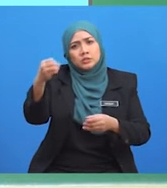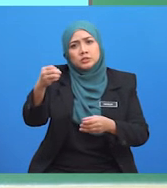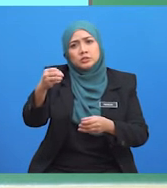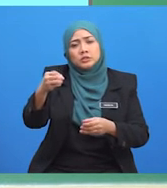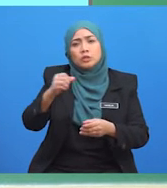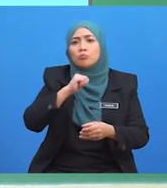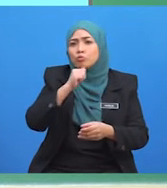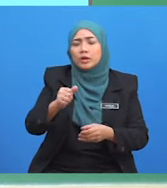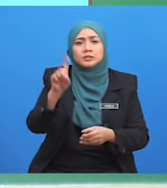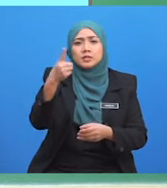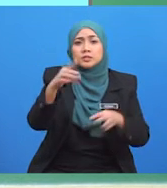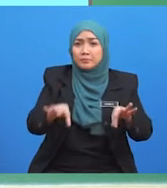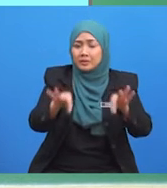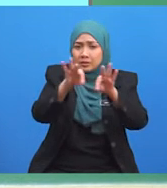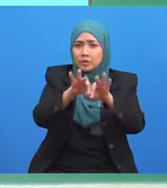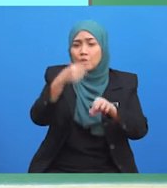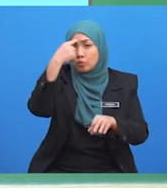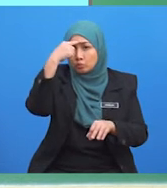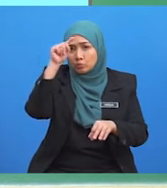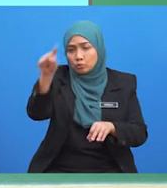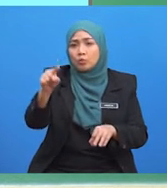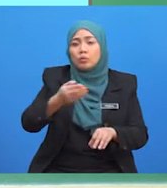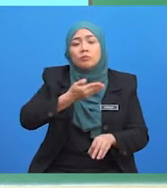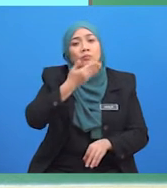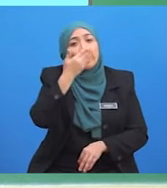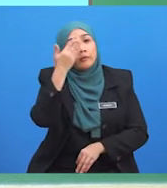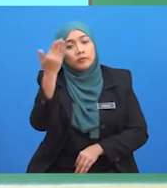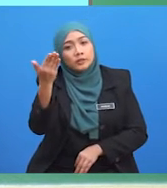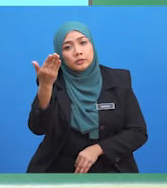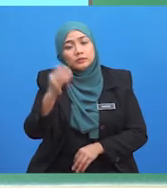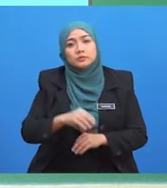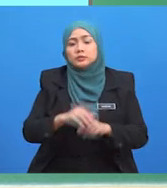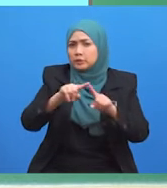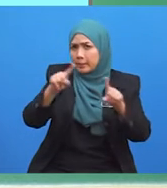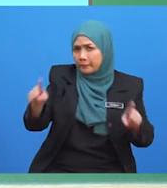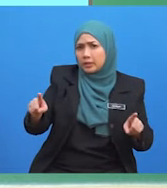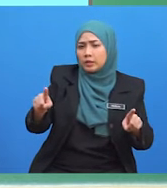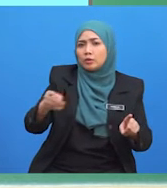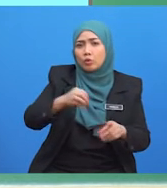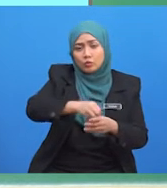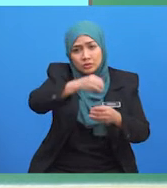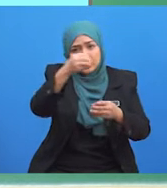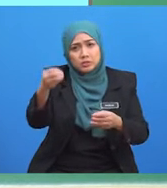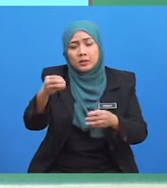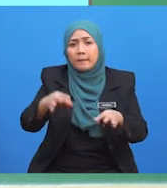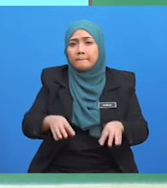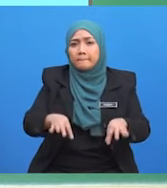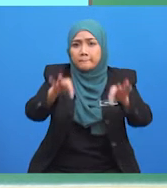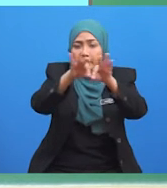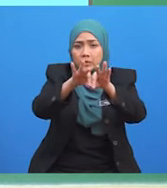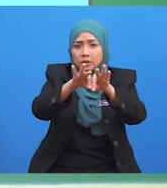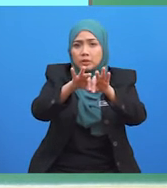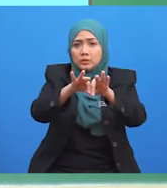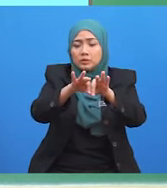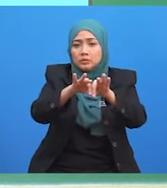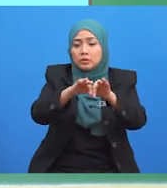penting untuk pernafasan kita. Malah, oksigen juga penting untuk mengawal suhu